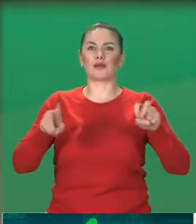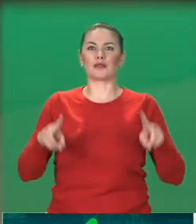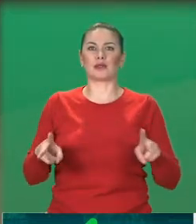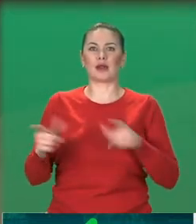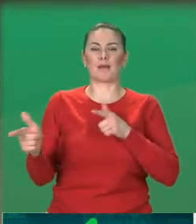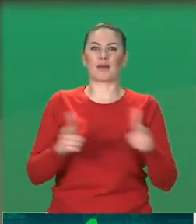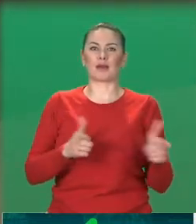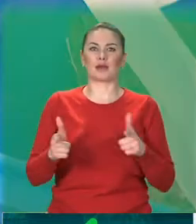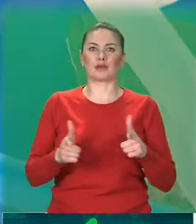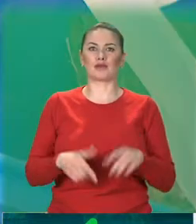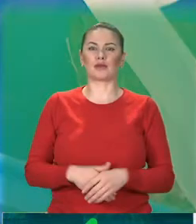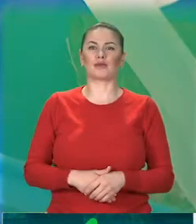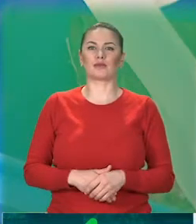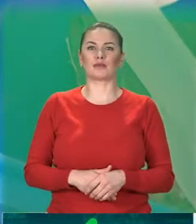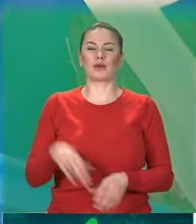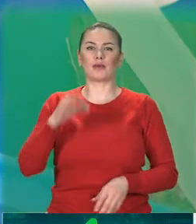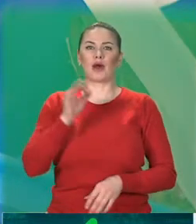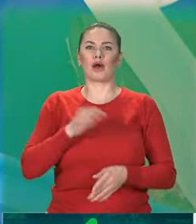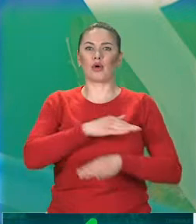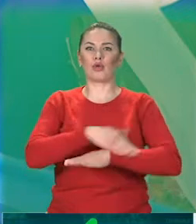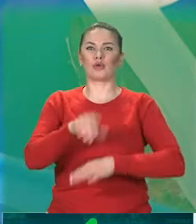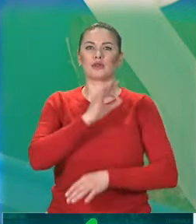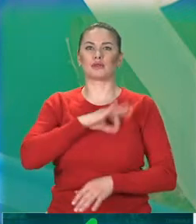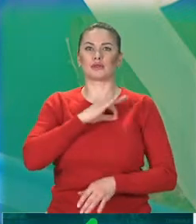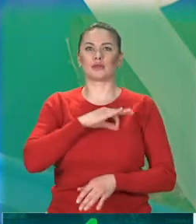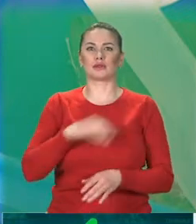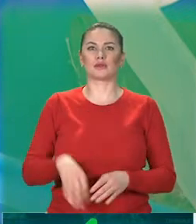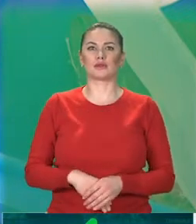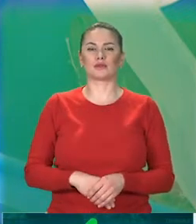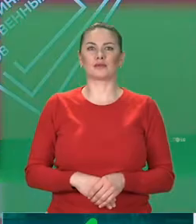Комсомольская, 212. Владимир Ильин, Максим Махин, телекомпания ОТВ.